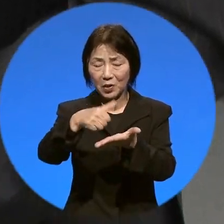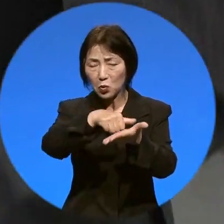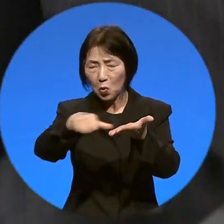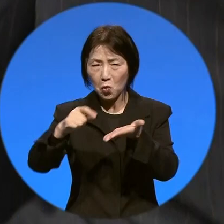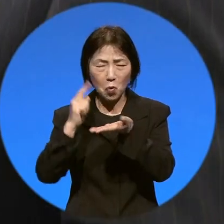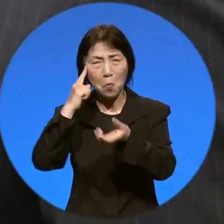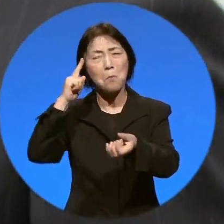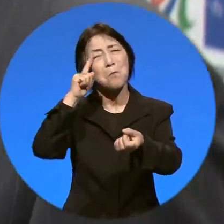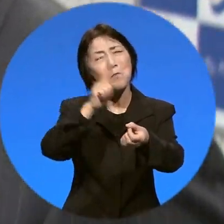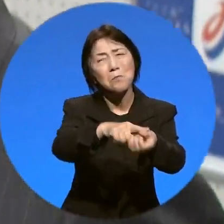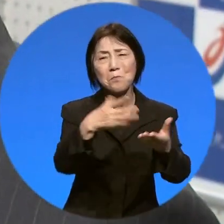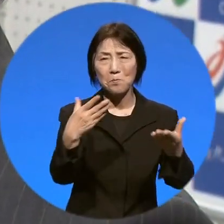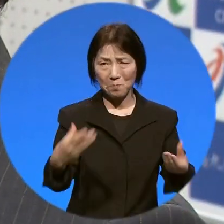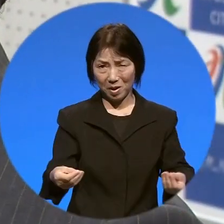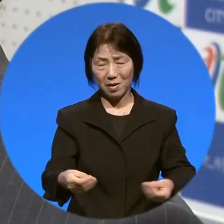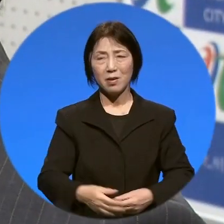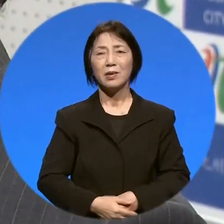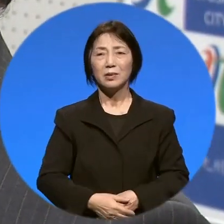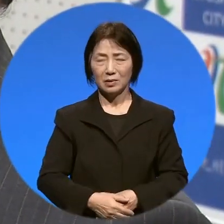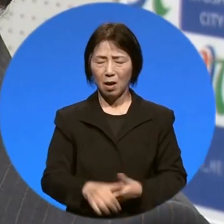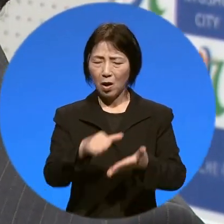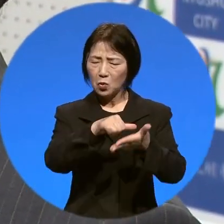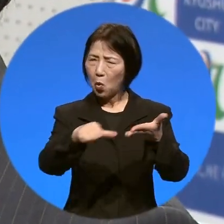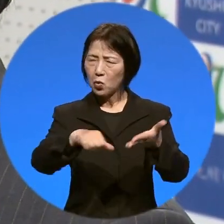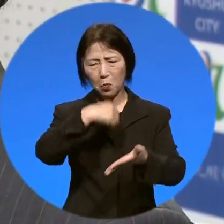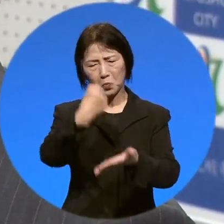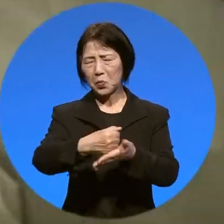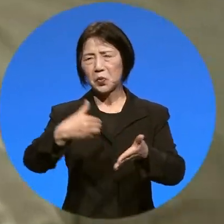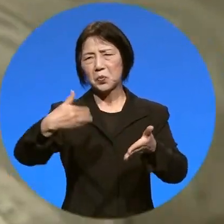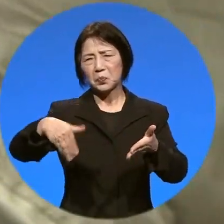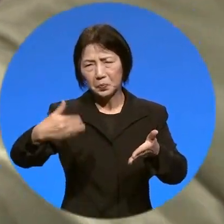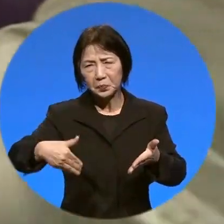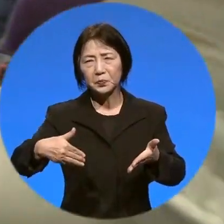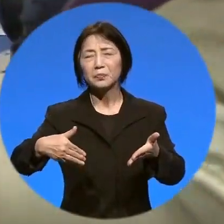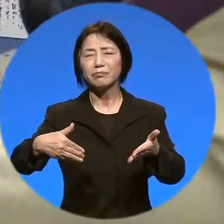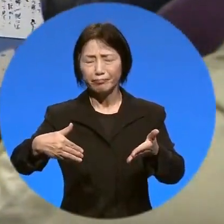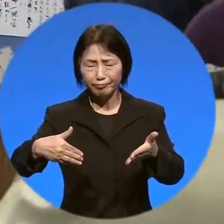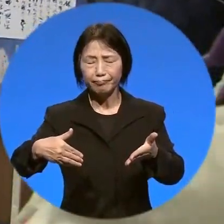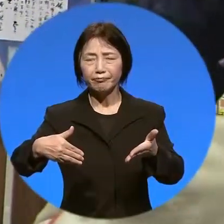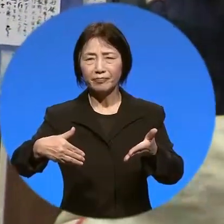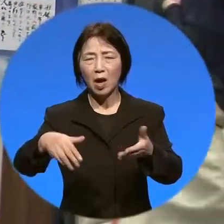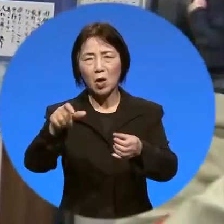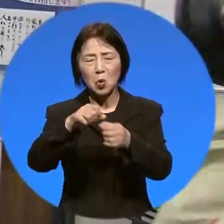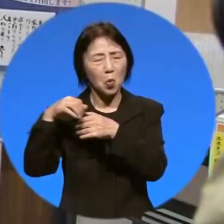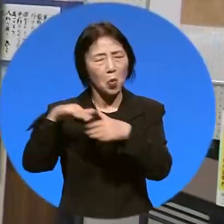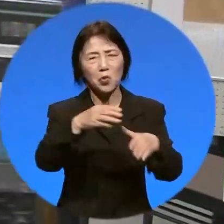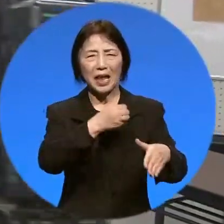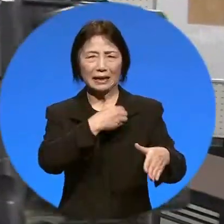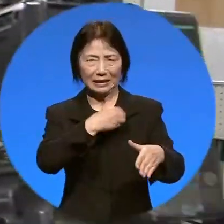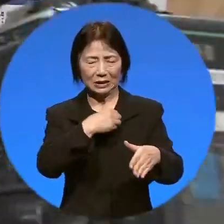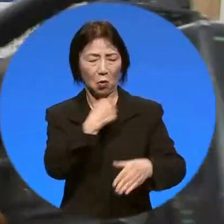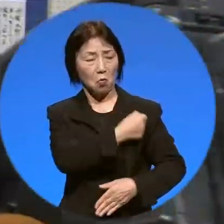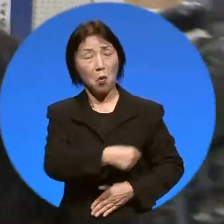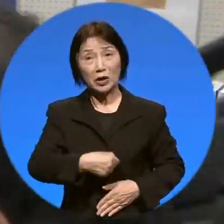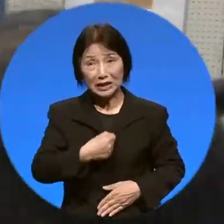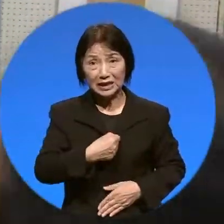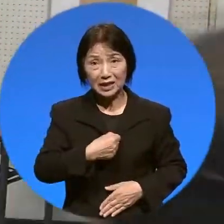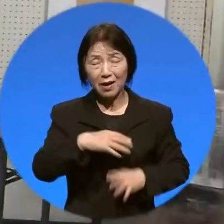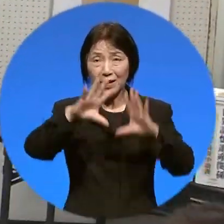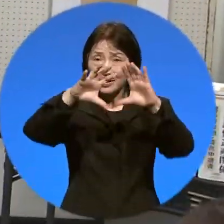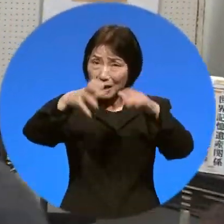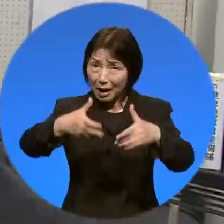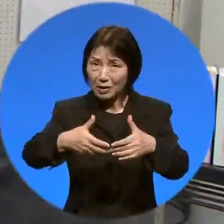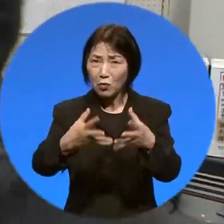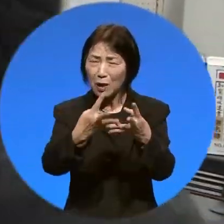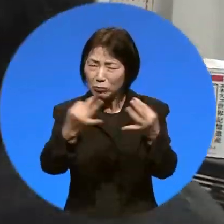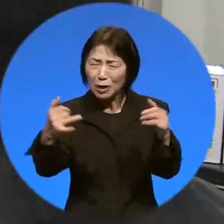ました。登録の実現は叶いませんでしたが、特攻隊員たちの思いを世界の